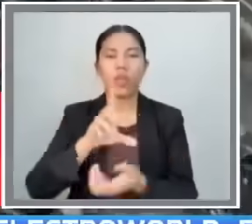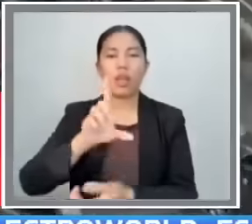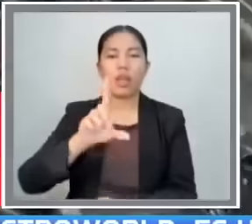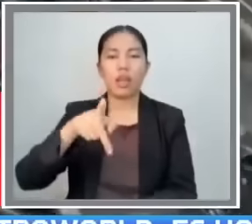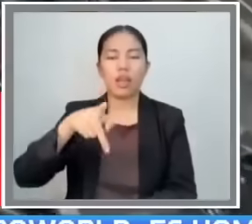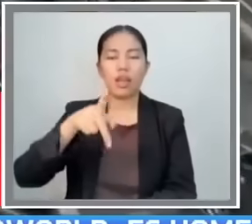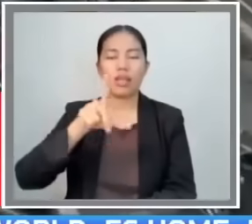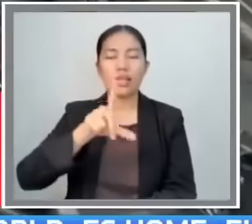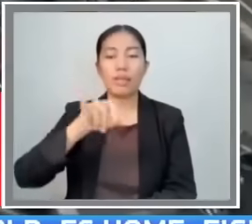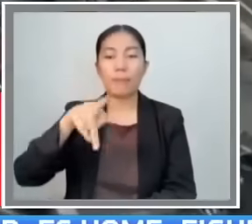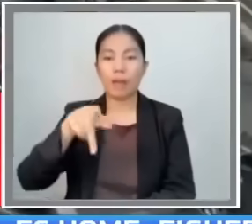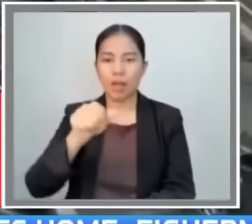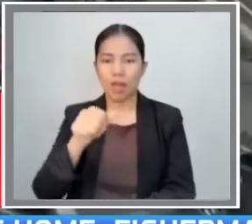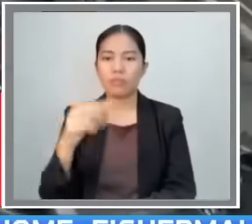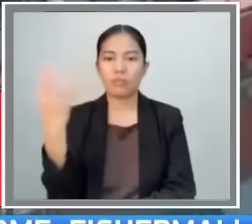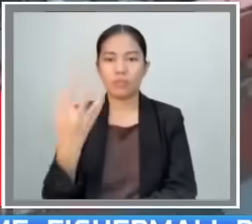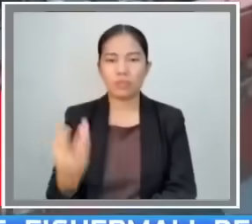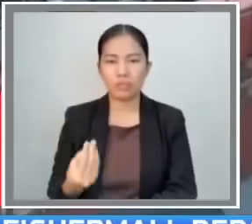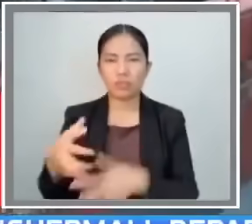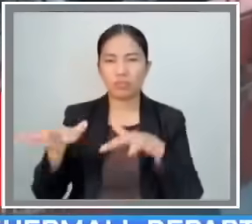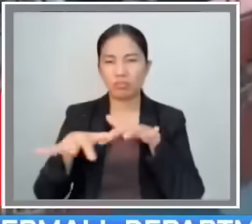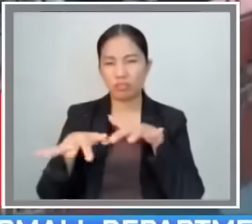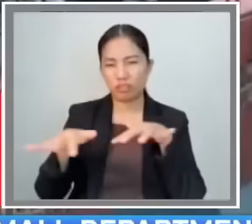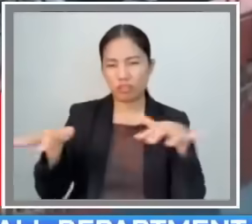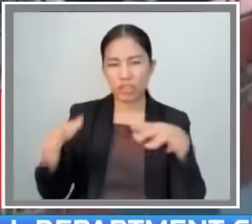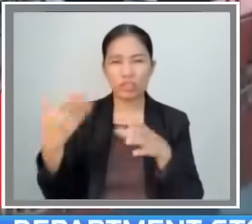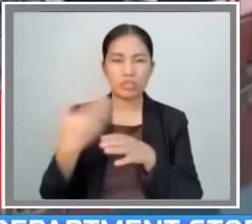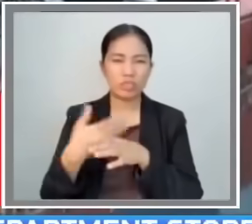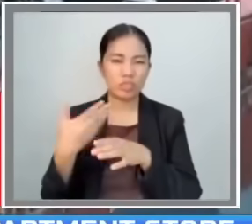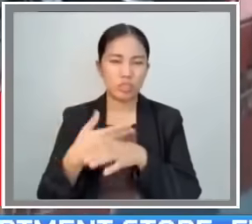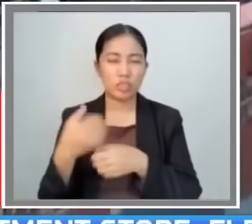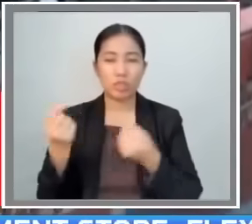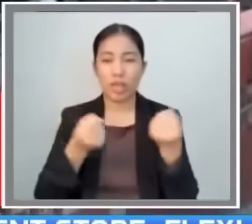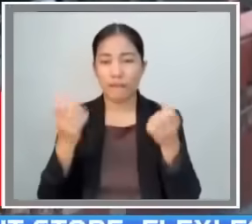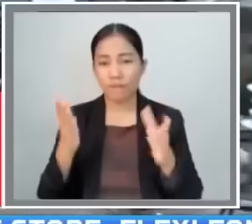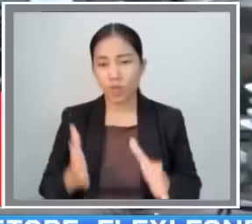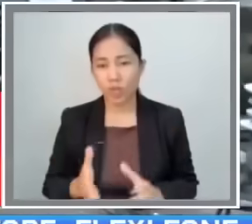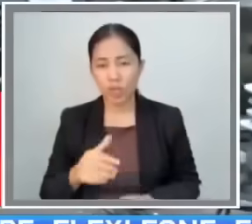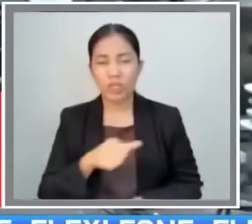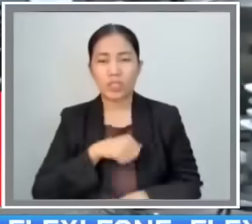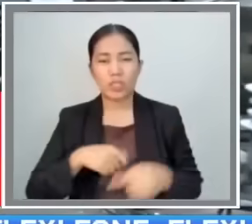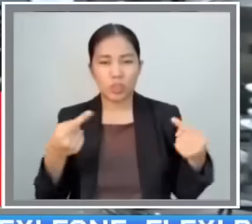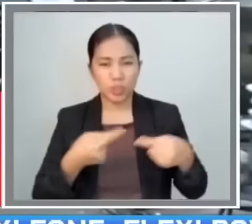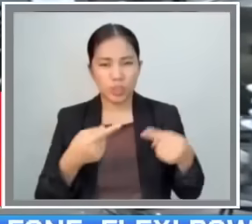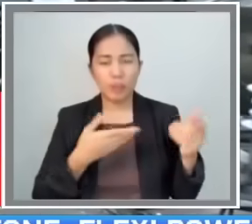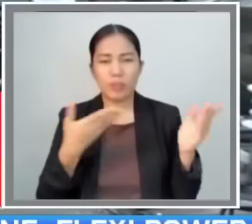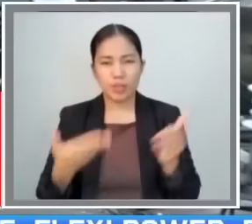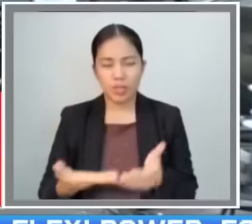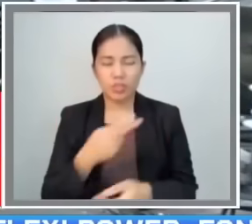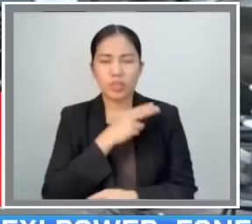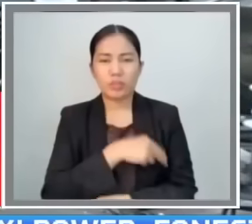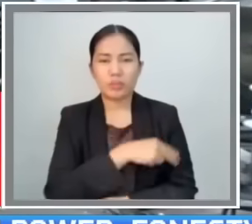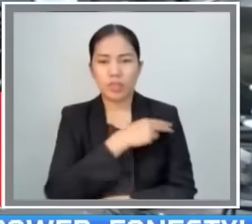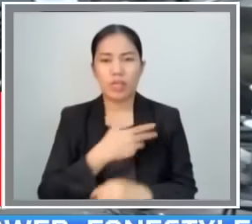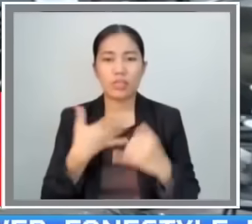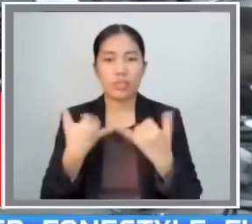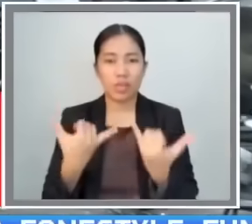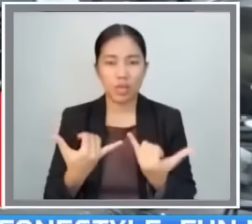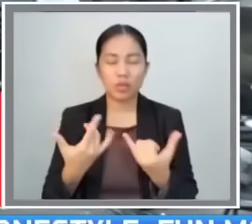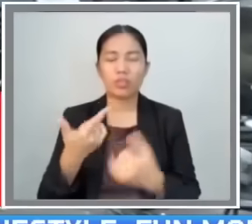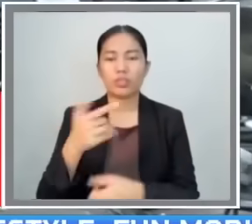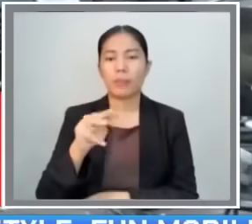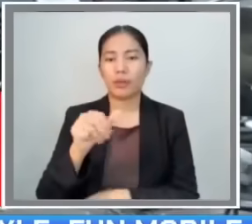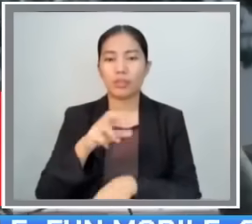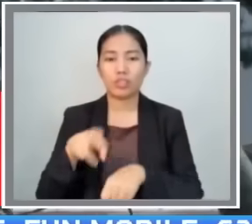ng pagbigat sa daloy ng trapiko. Sugatan ng driver ng kotse na dinala sa ospital. Sinisikap pa ng GMA Regional TV Balitang